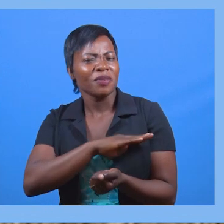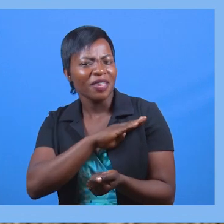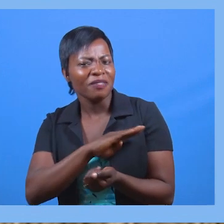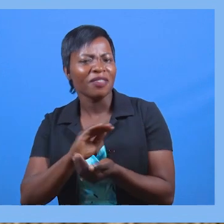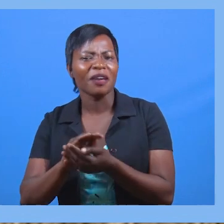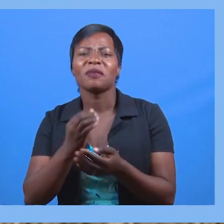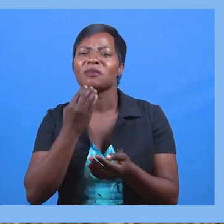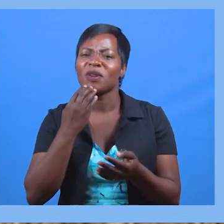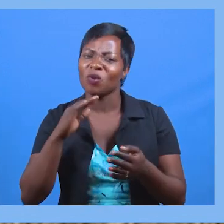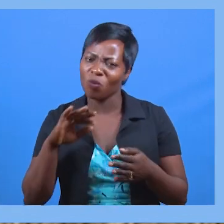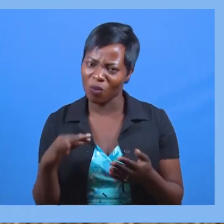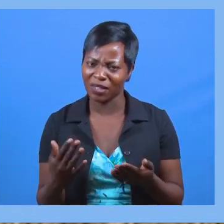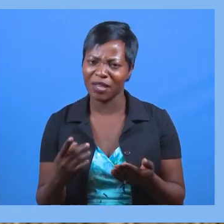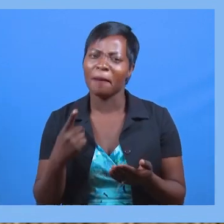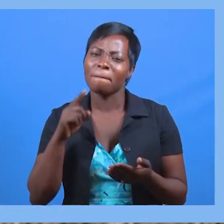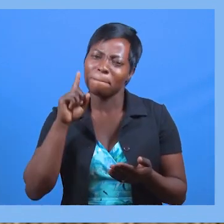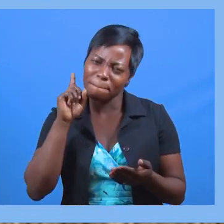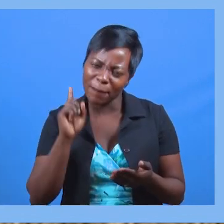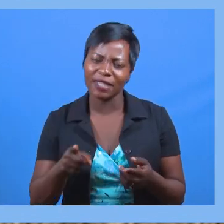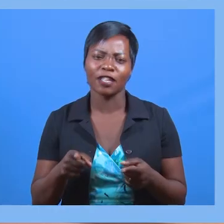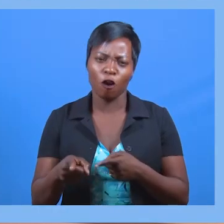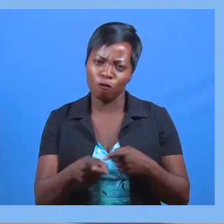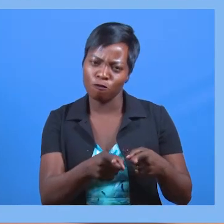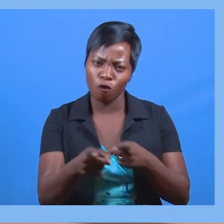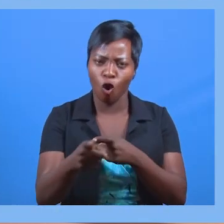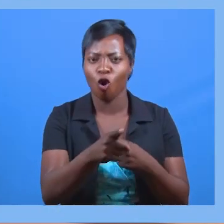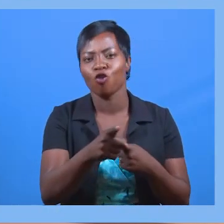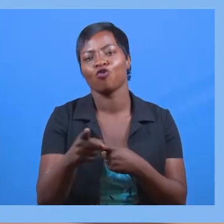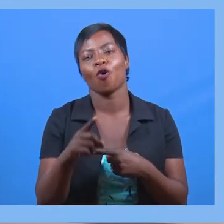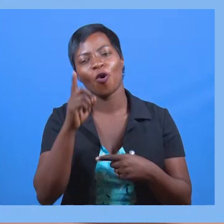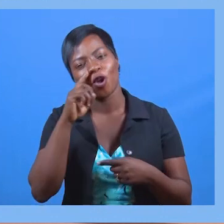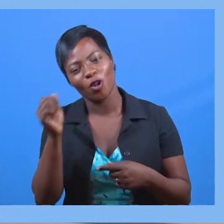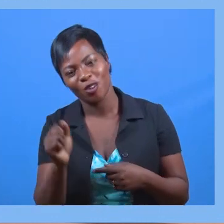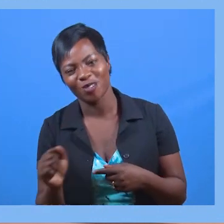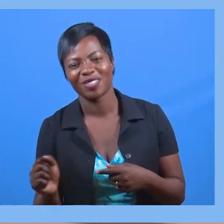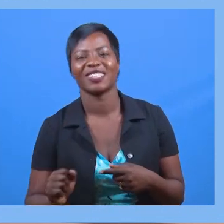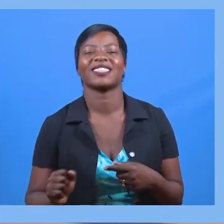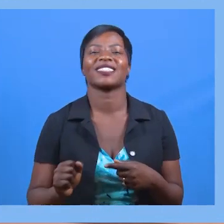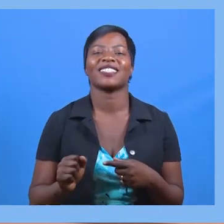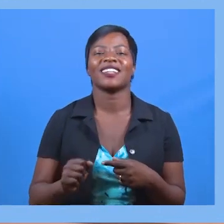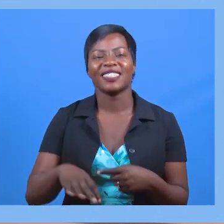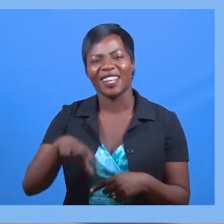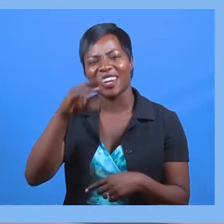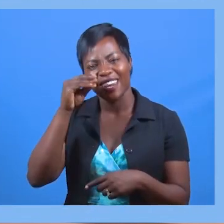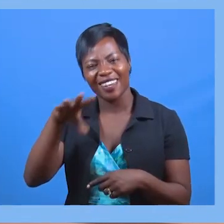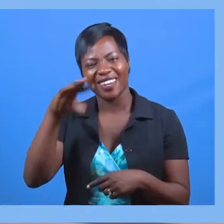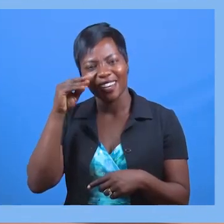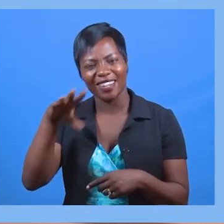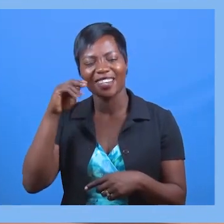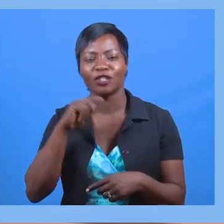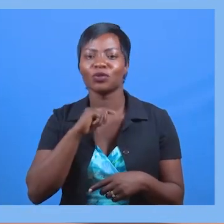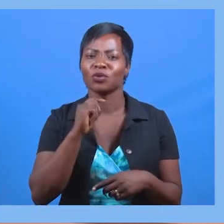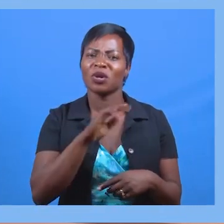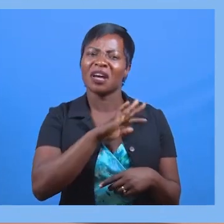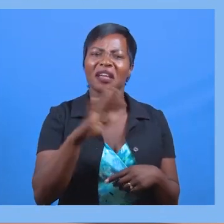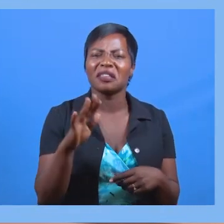tsika nepatakafamba napo. Mashoko akanaka edzidziso nekudzidza hakuperi nhai, nokuti vamwe vanenge vachingotaura kuti